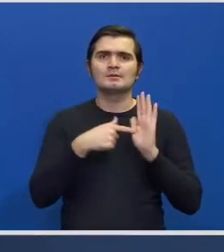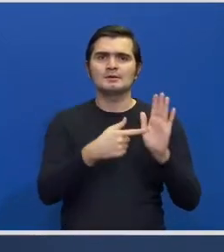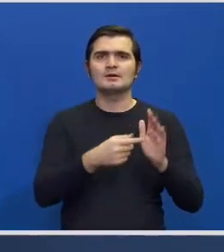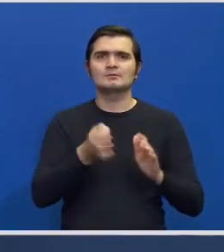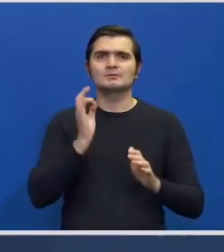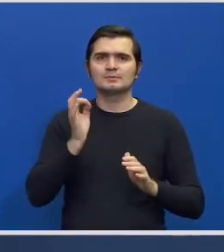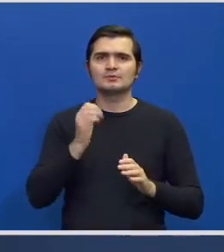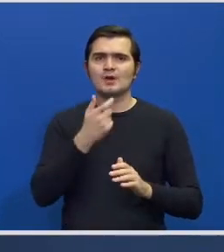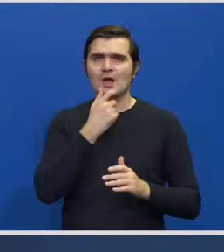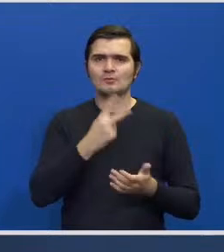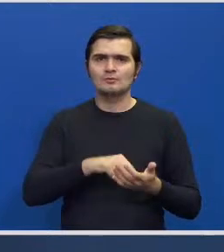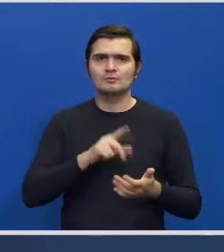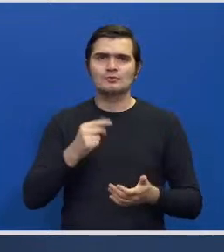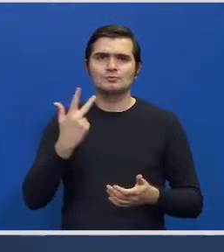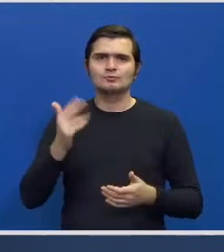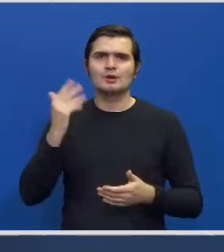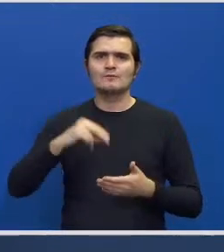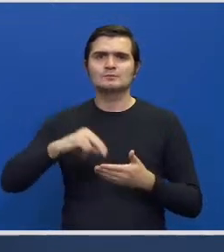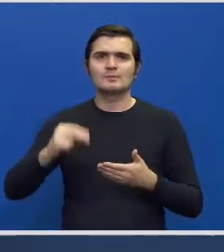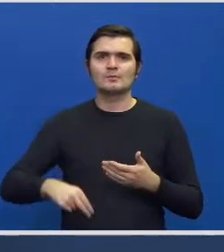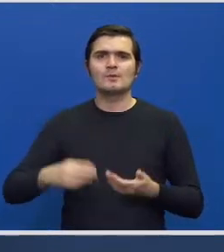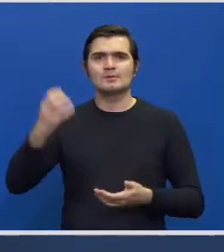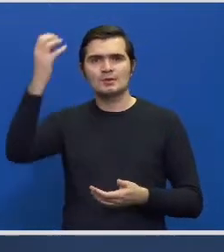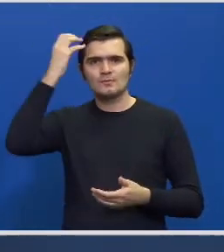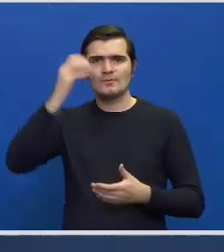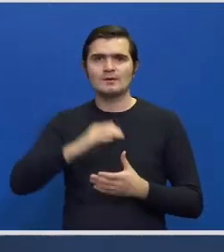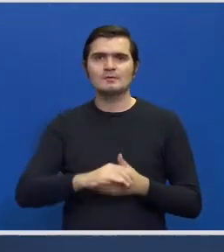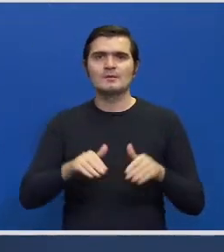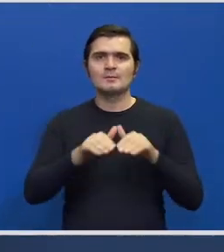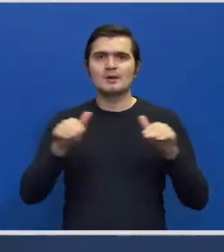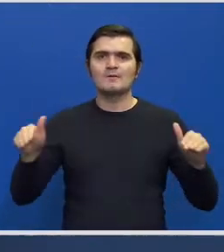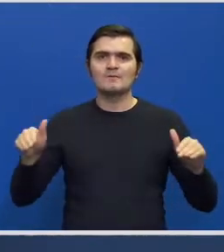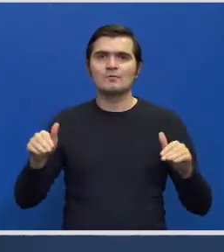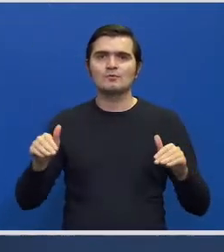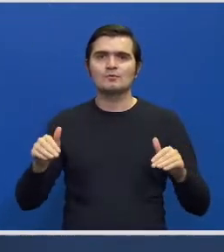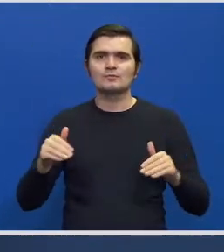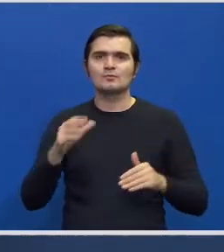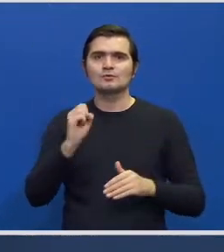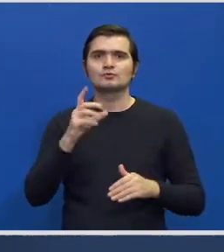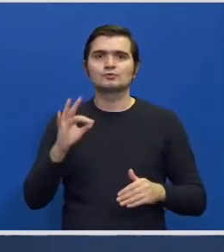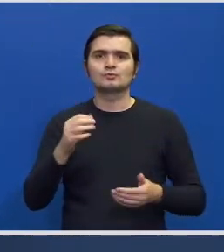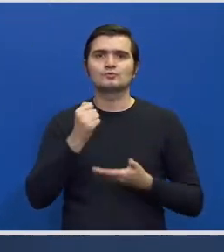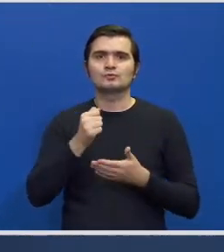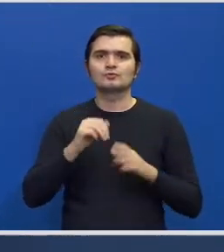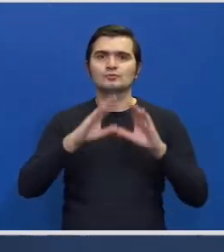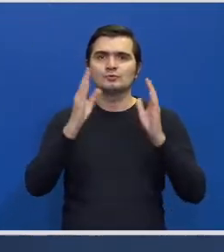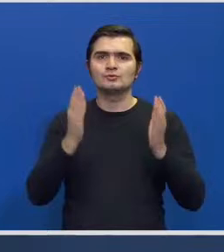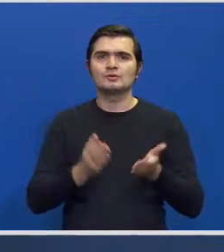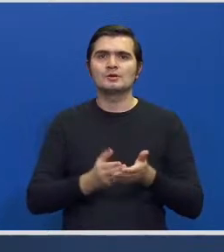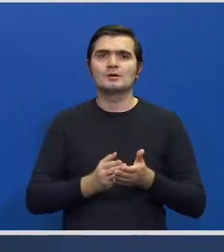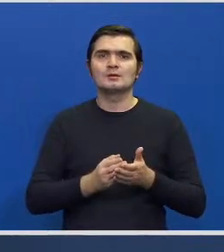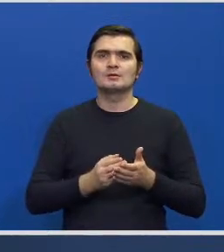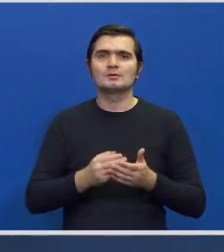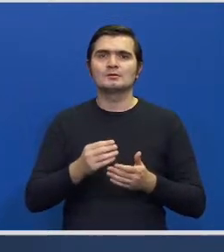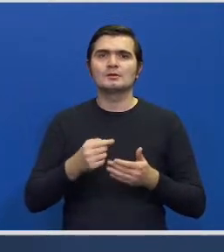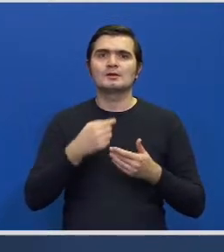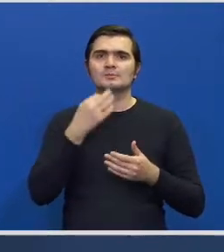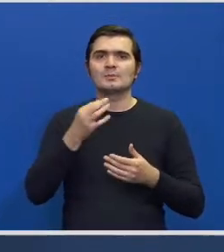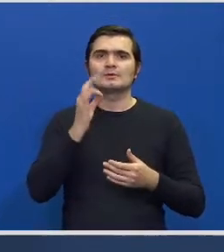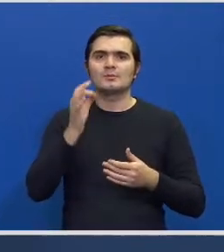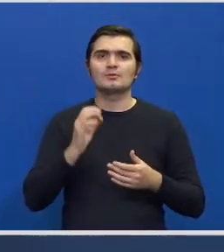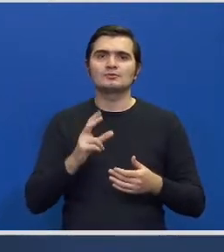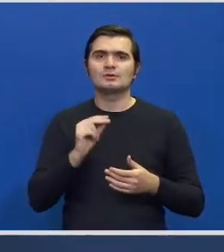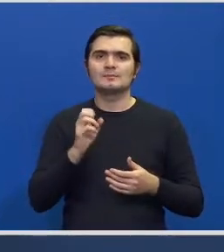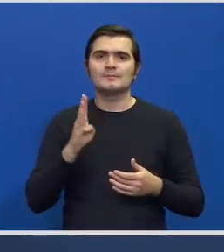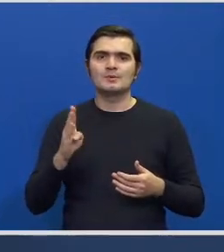indicator specificat în cadrul fiscal bugetar pentru anul 2023 a fost aprobat de către guvern. Plafonul soldului bugetului general